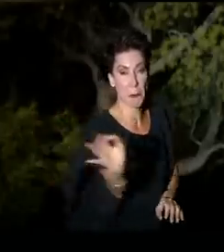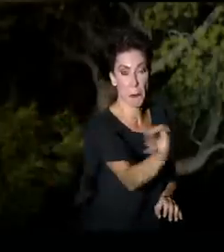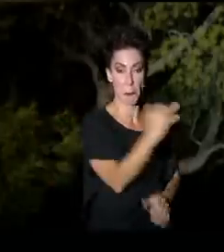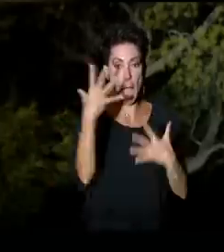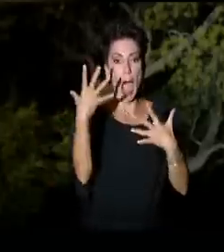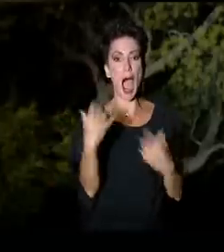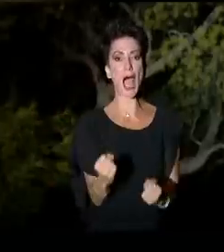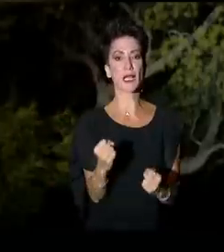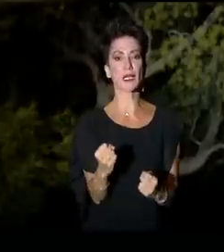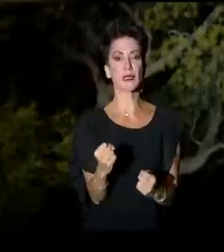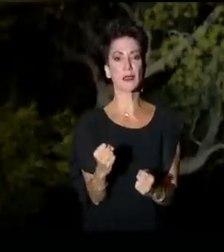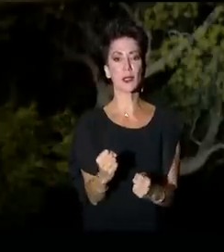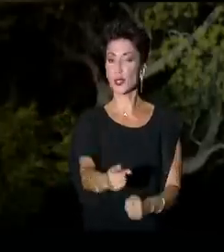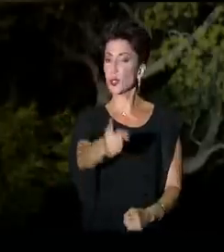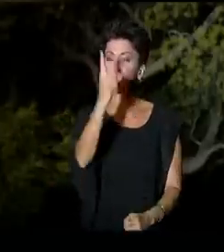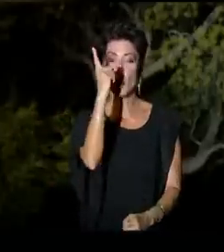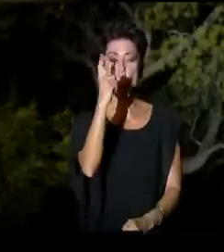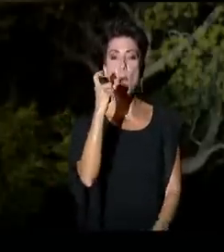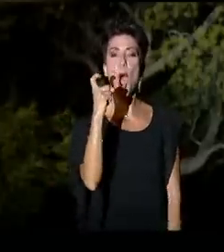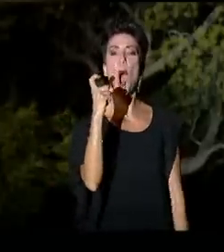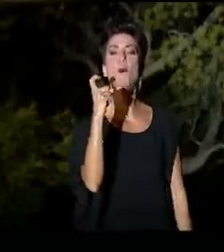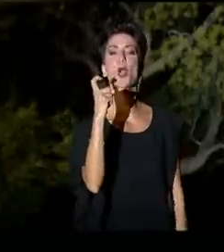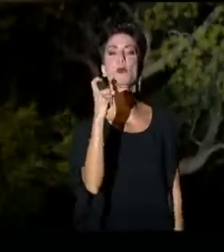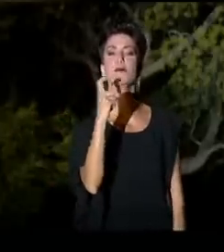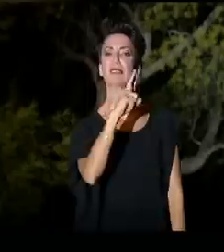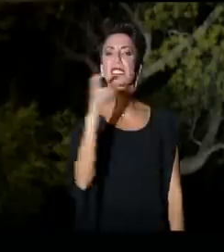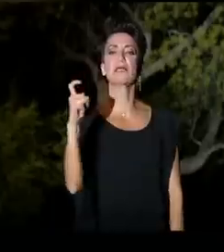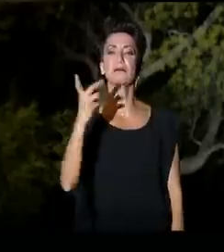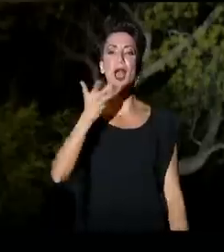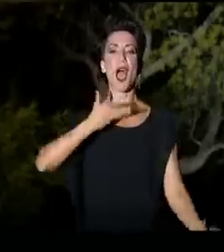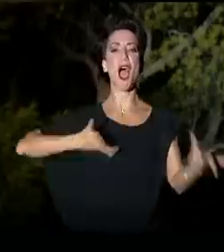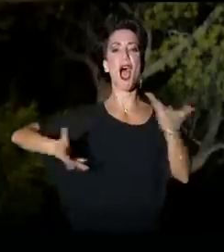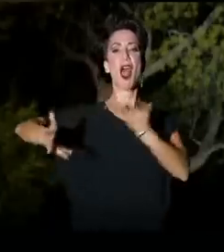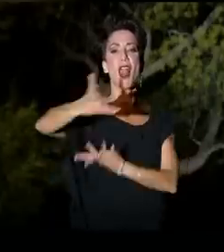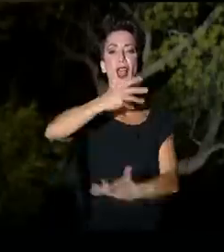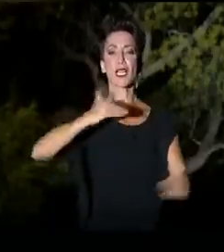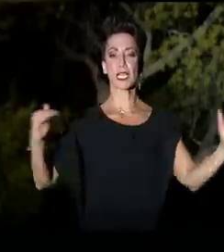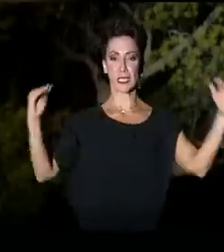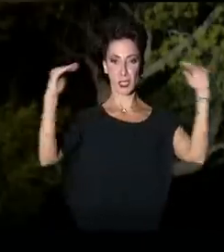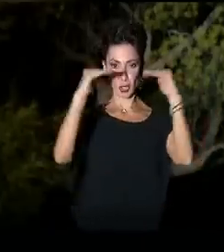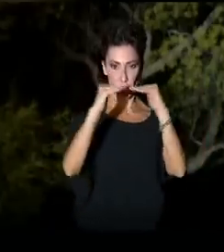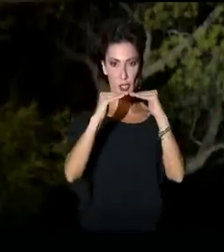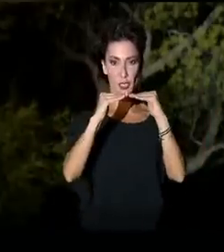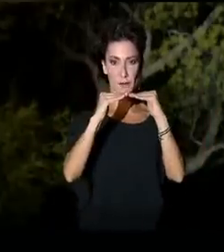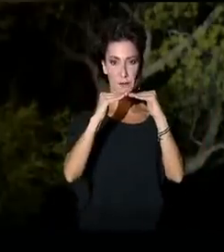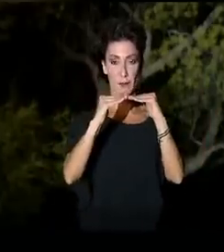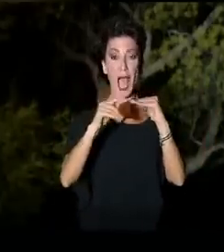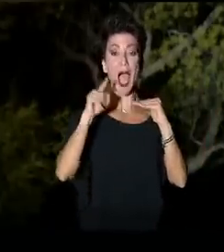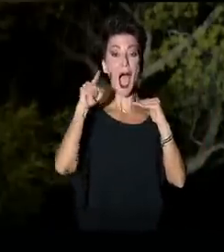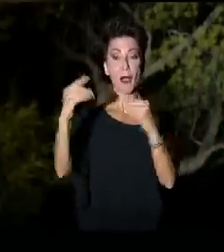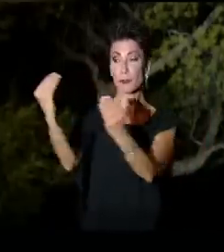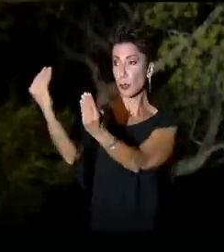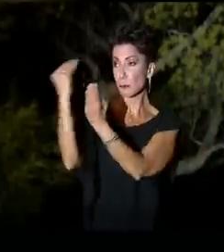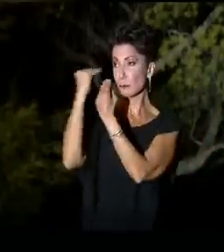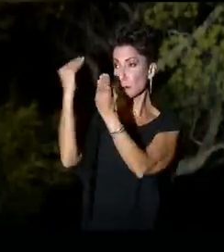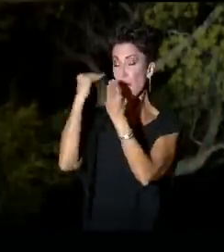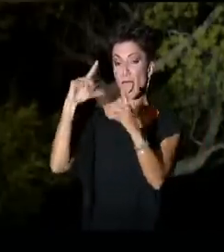είναι οι αξίες της αλληλεγγύης και της ισότητας που δίδαξε η Δημοκρατική